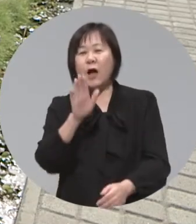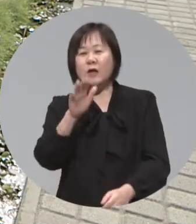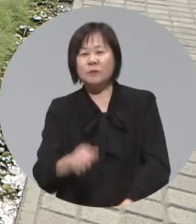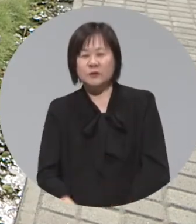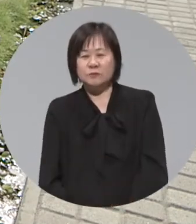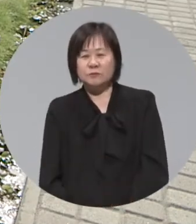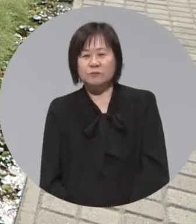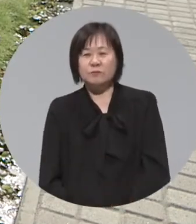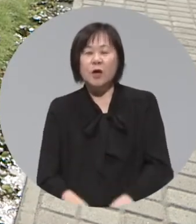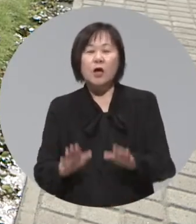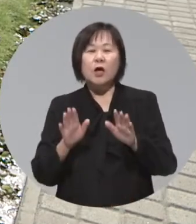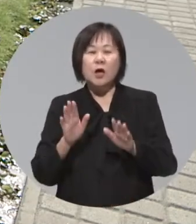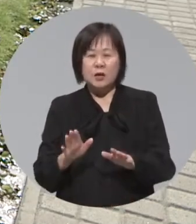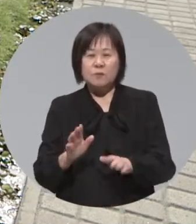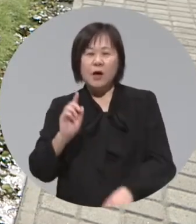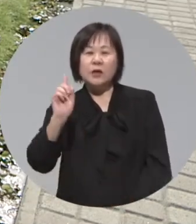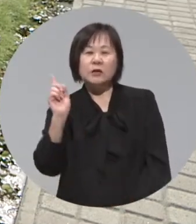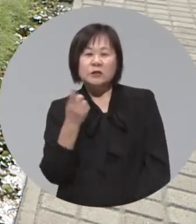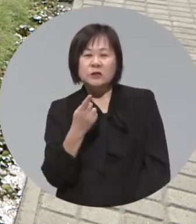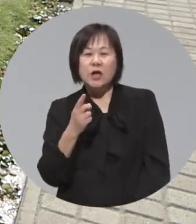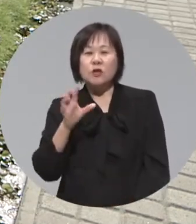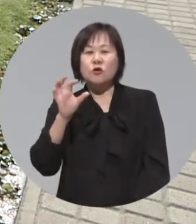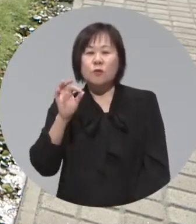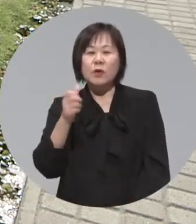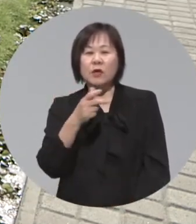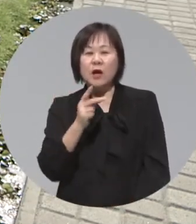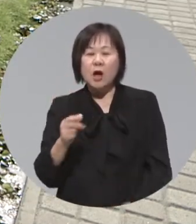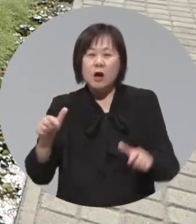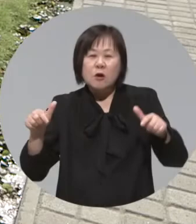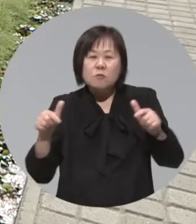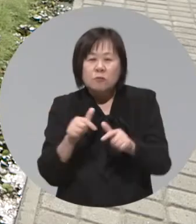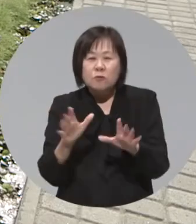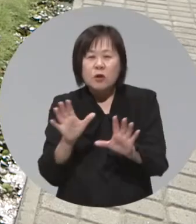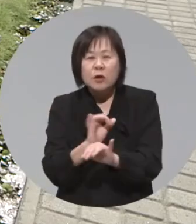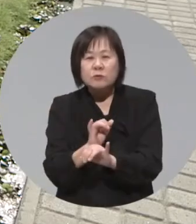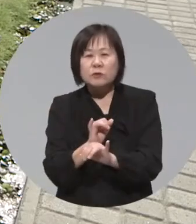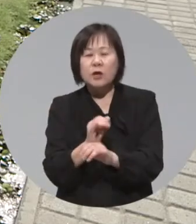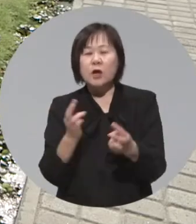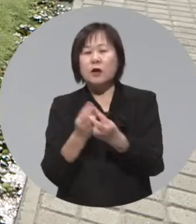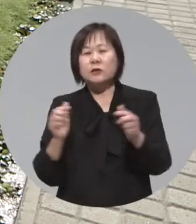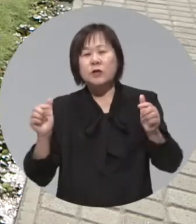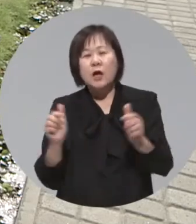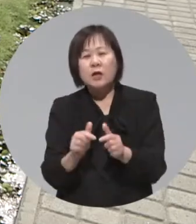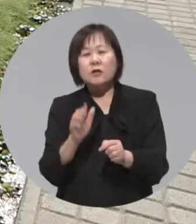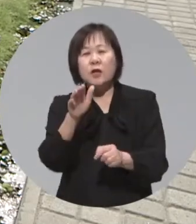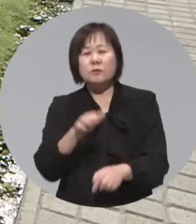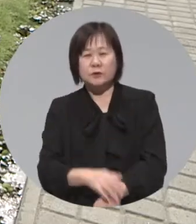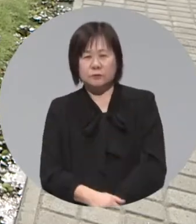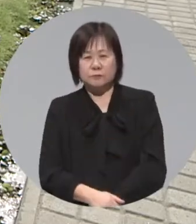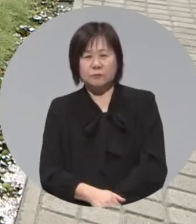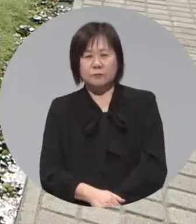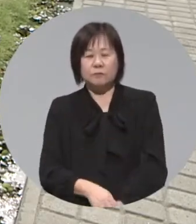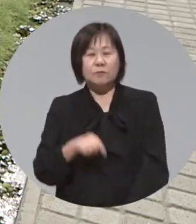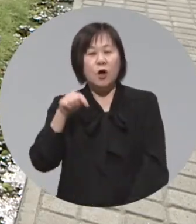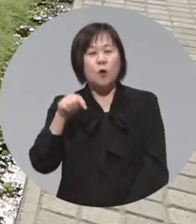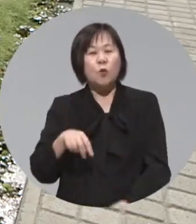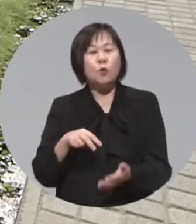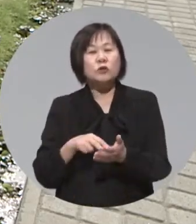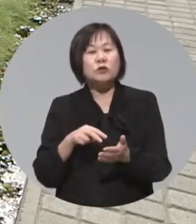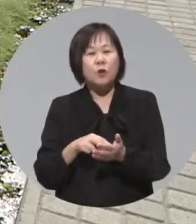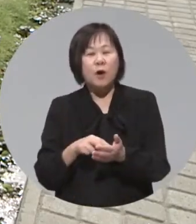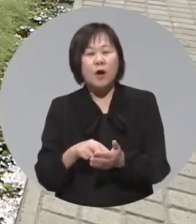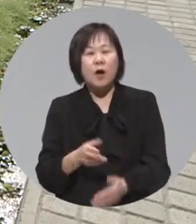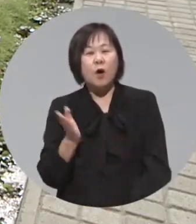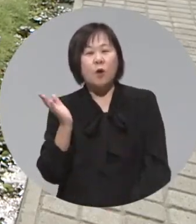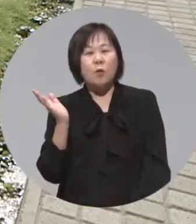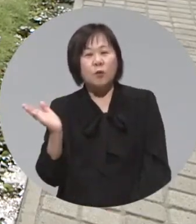野生のメダカが絶滅危惧種に指定されその数が大変少なくなっています。そこで児童文化センターではこの